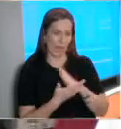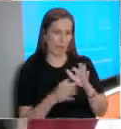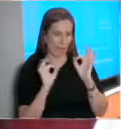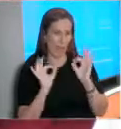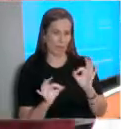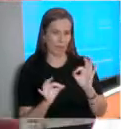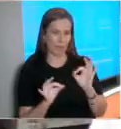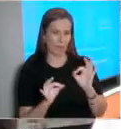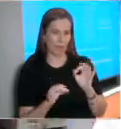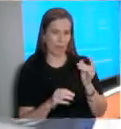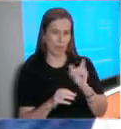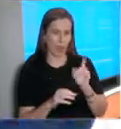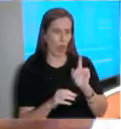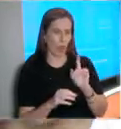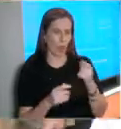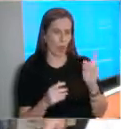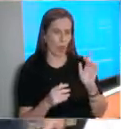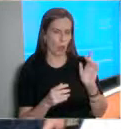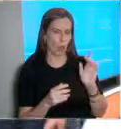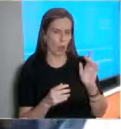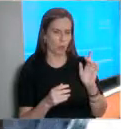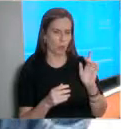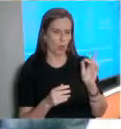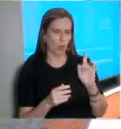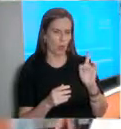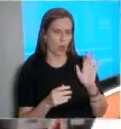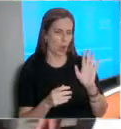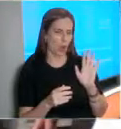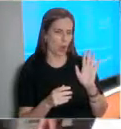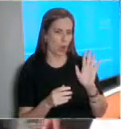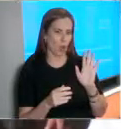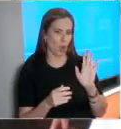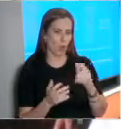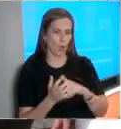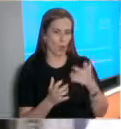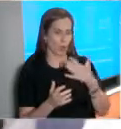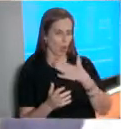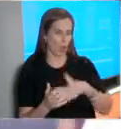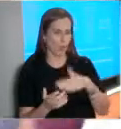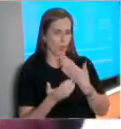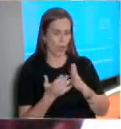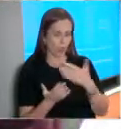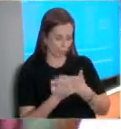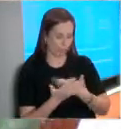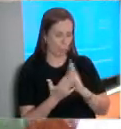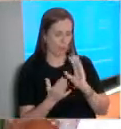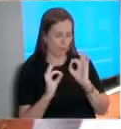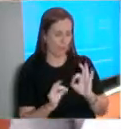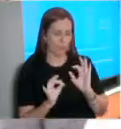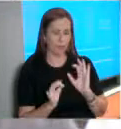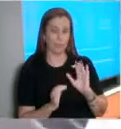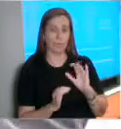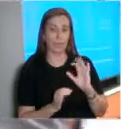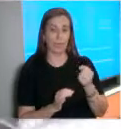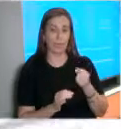אמיתית, לא עניין של נטייה לפי רחשי ליבו של היועץ,